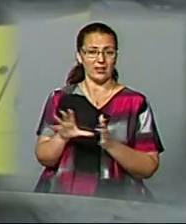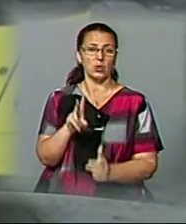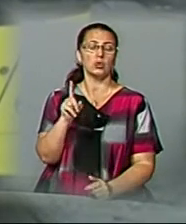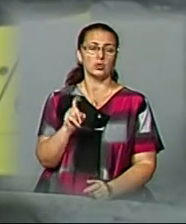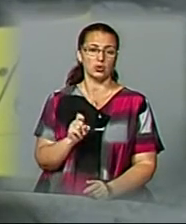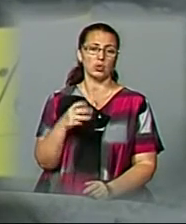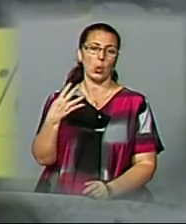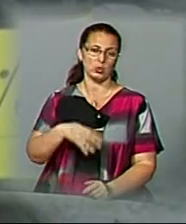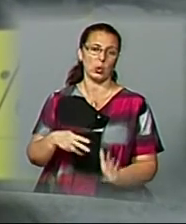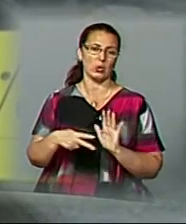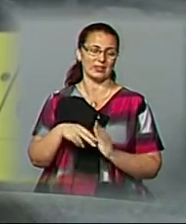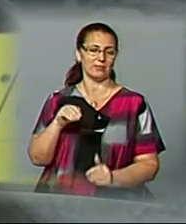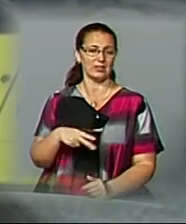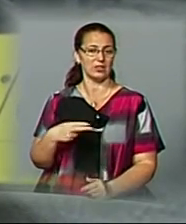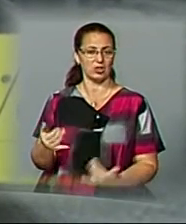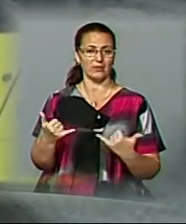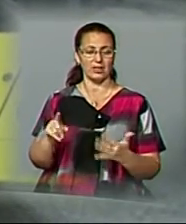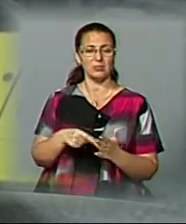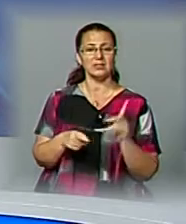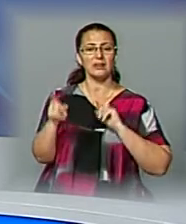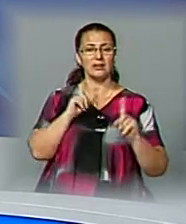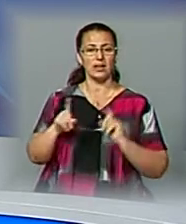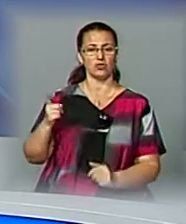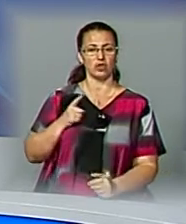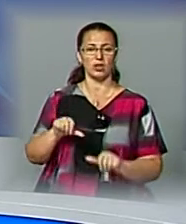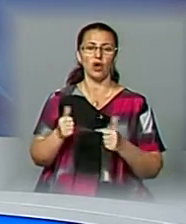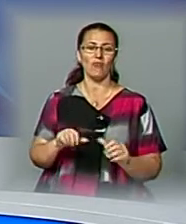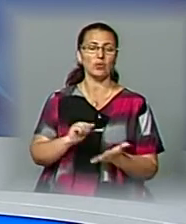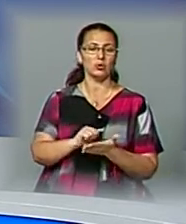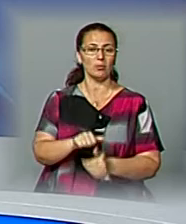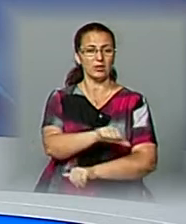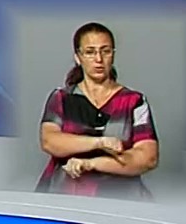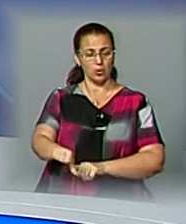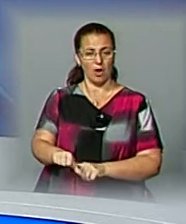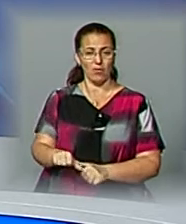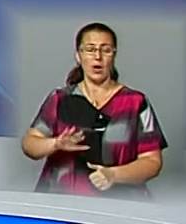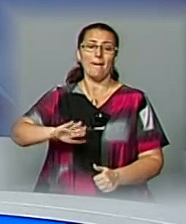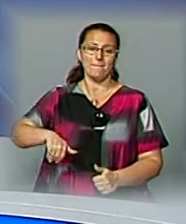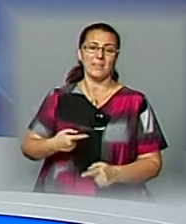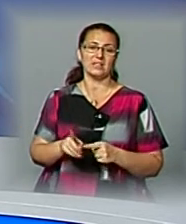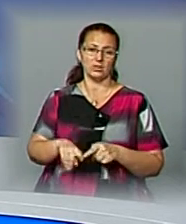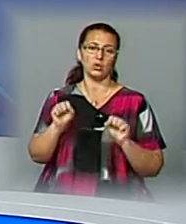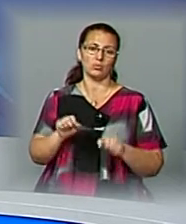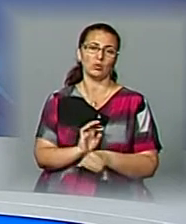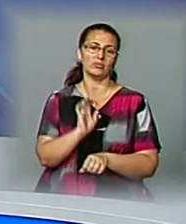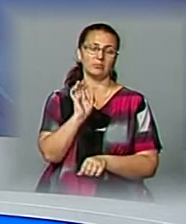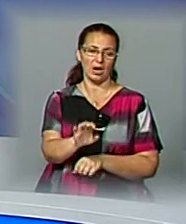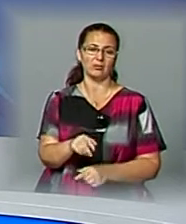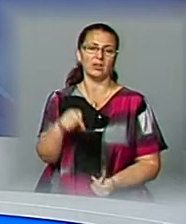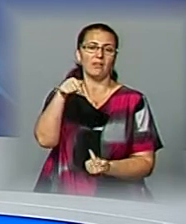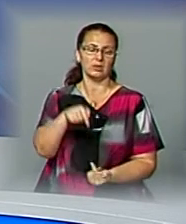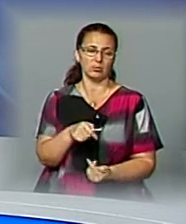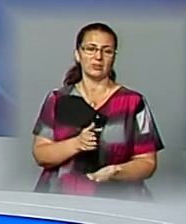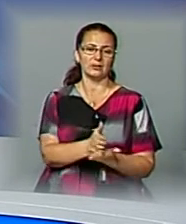євро. Наразі у міськраді чекають на розмитнення та реєстрацію нових автобусів, після чого їх зможуть випустити на відповідні